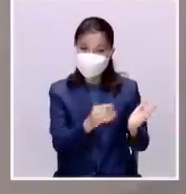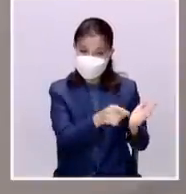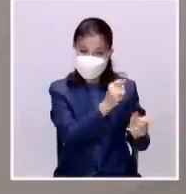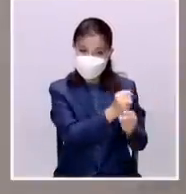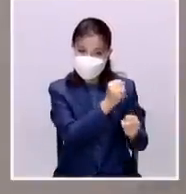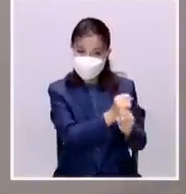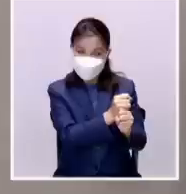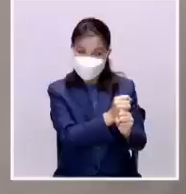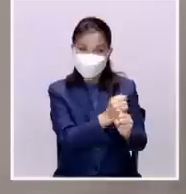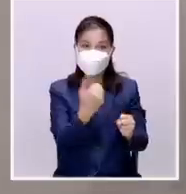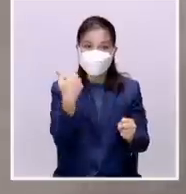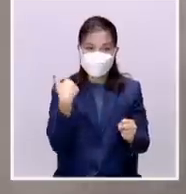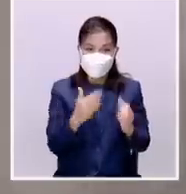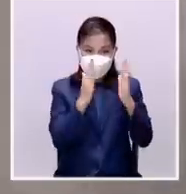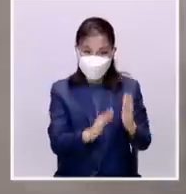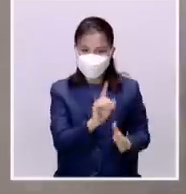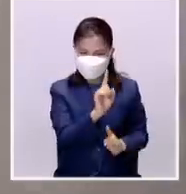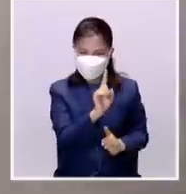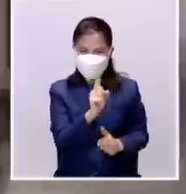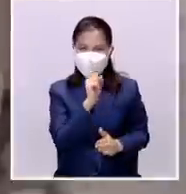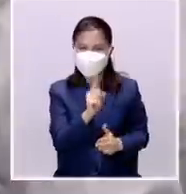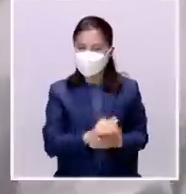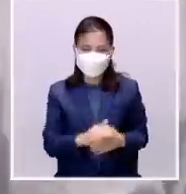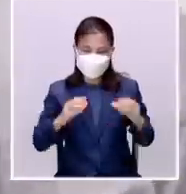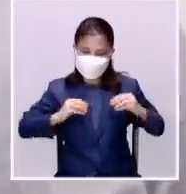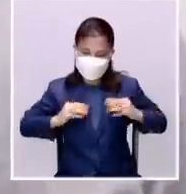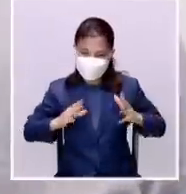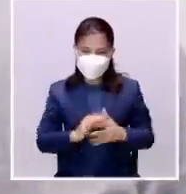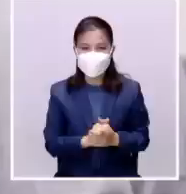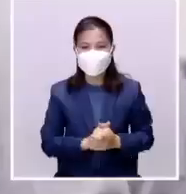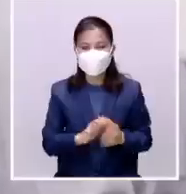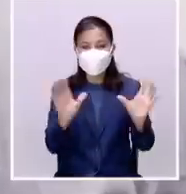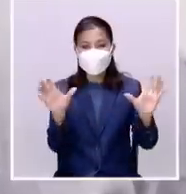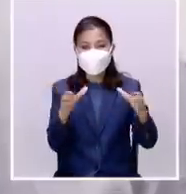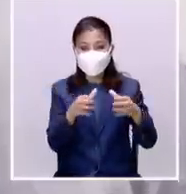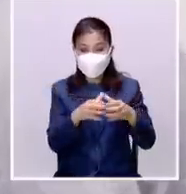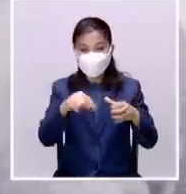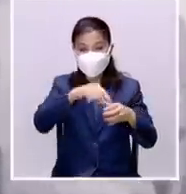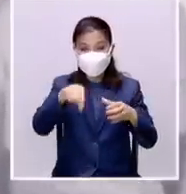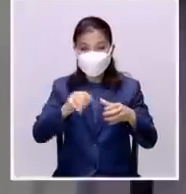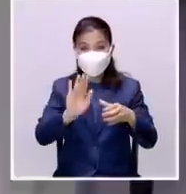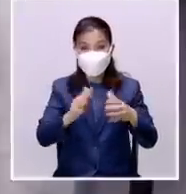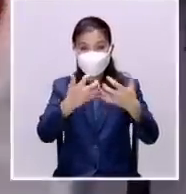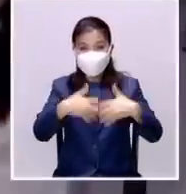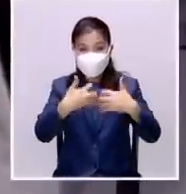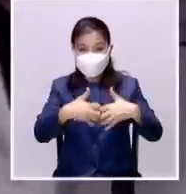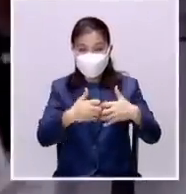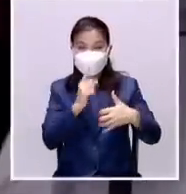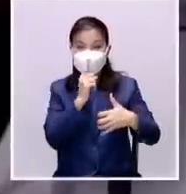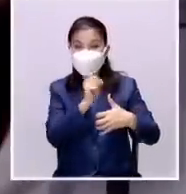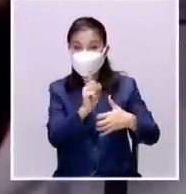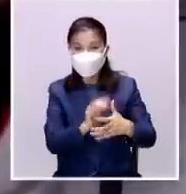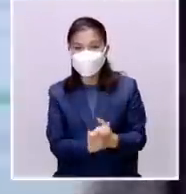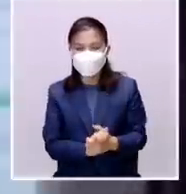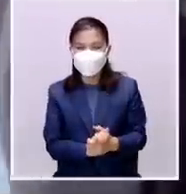คะมันก็มีจำนวนนึงคนจำนวนนึงที่ออกมาบอกว่าไม่เห็นด้วยค่ะอย่างเช่นกลุ่มล็อบบี้ที่ใหญ่ที่สุดในอุตสาหกรรมก็เตือนว่าสิ่งนี้